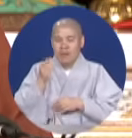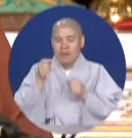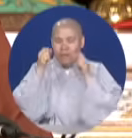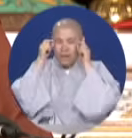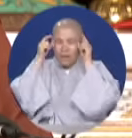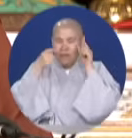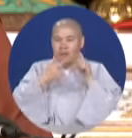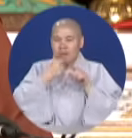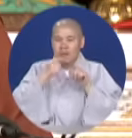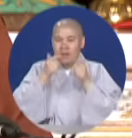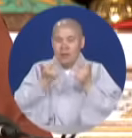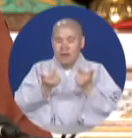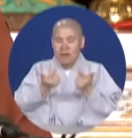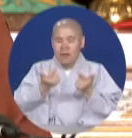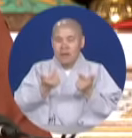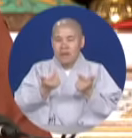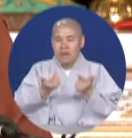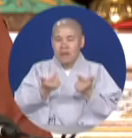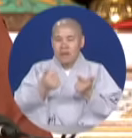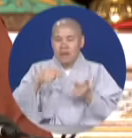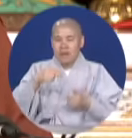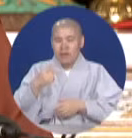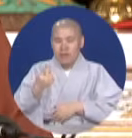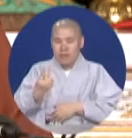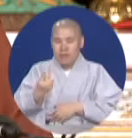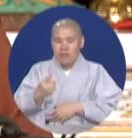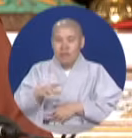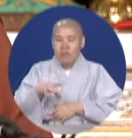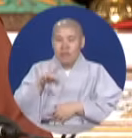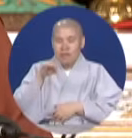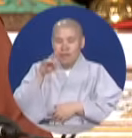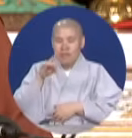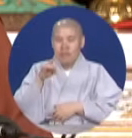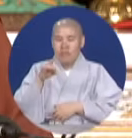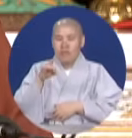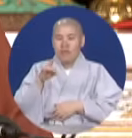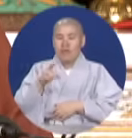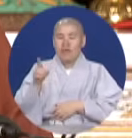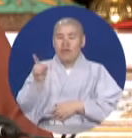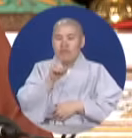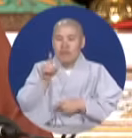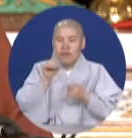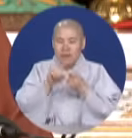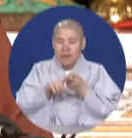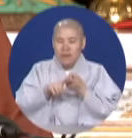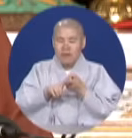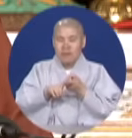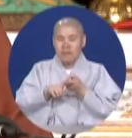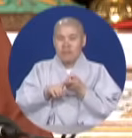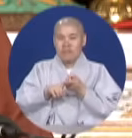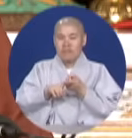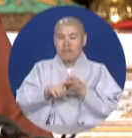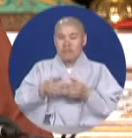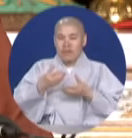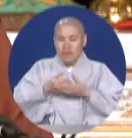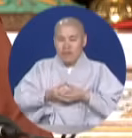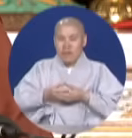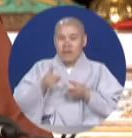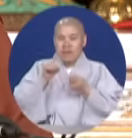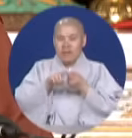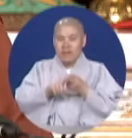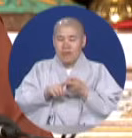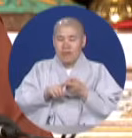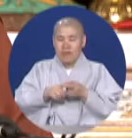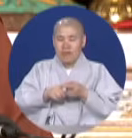싫어하지는 않지만은 그것이 우선 과제가 될 수가 없고, 우선 과제는 무엇에 대하여, 뭐 선에 대하여,